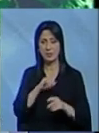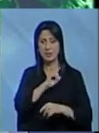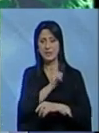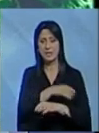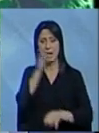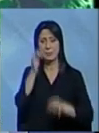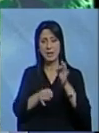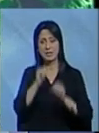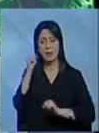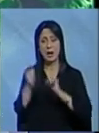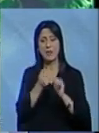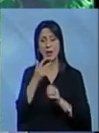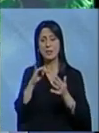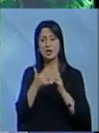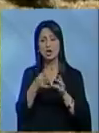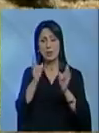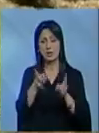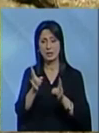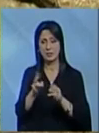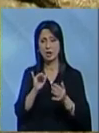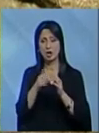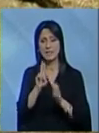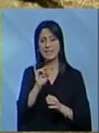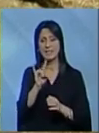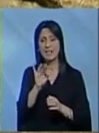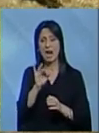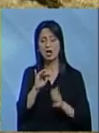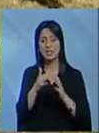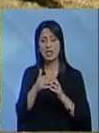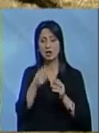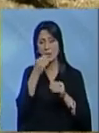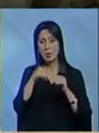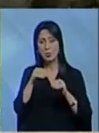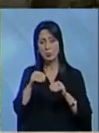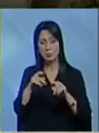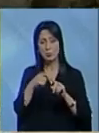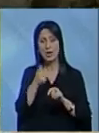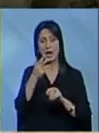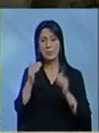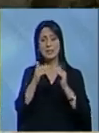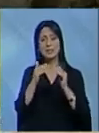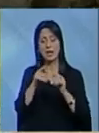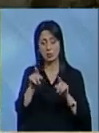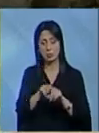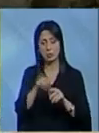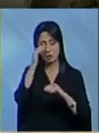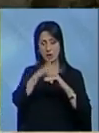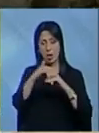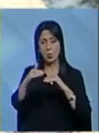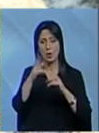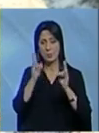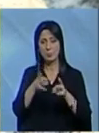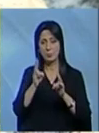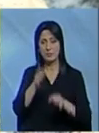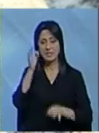ძლიერმა სეტყვამდა ქარმა რამდენიმე სოფელი დააზარალა. სოფელ წინწყაროში სასოფლო სამეურნეო კულტურები და რამდენიმე საცხოვრებელი სახლის სახურავი დაზიანდა